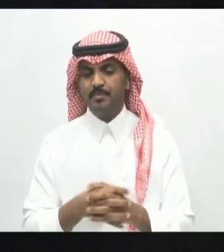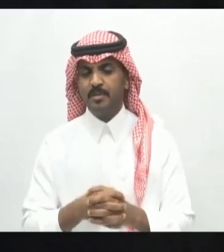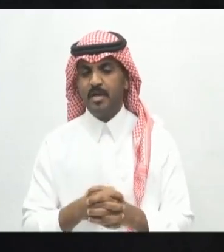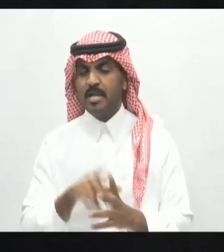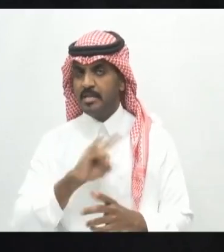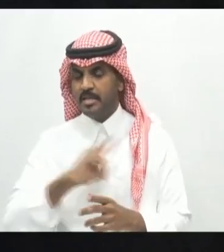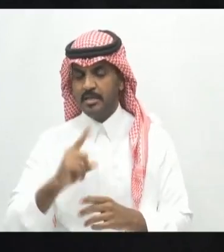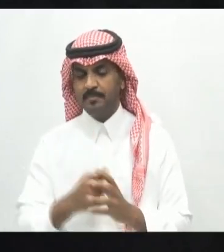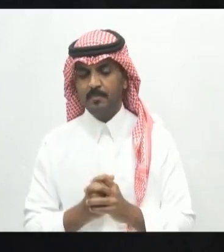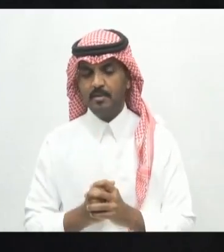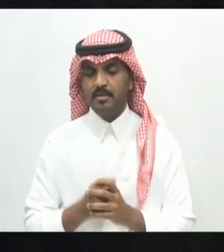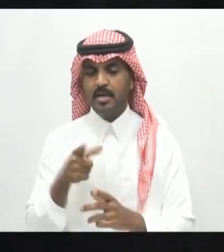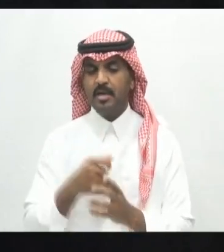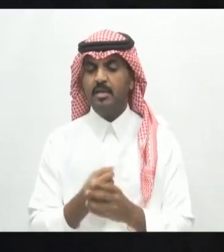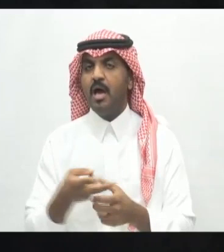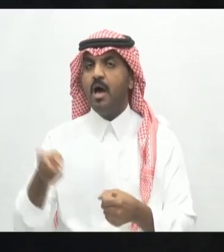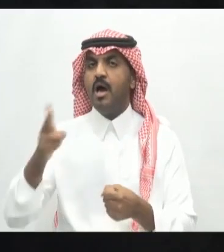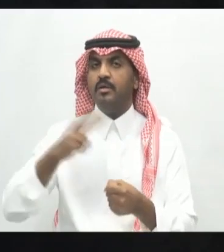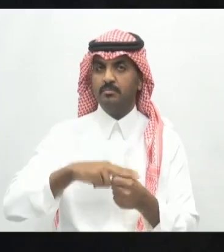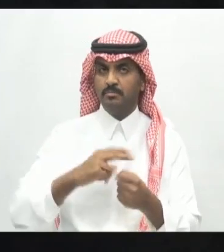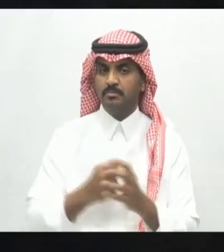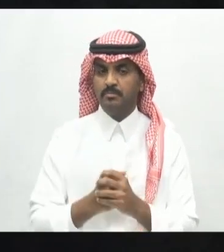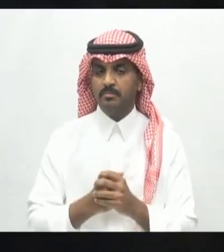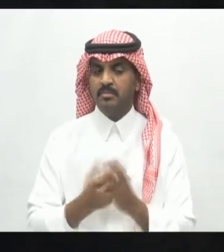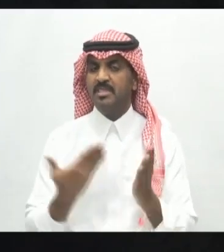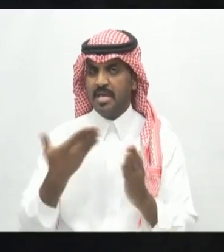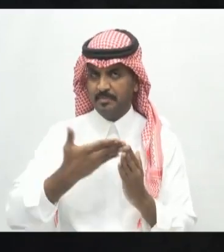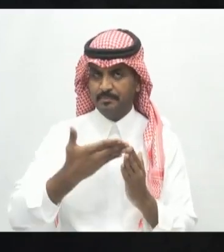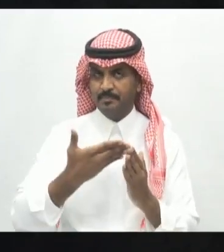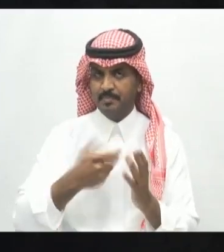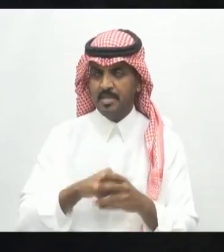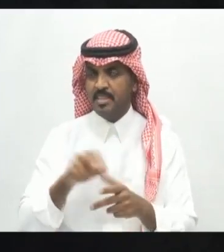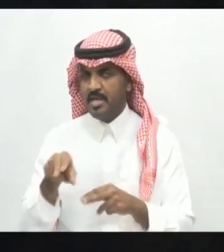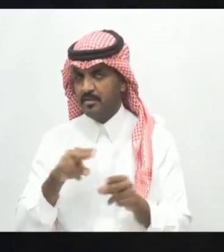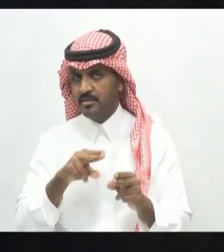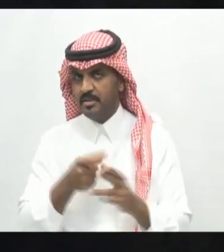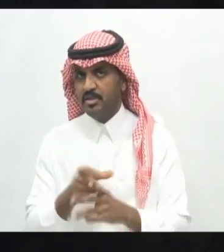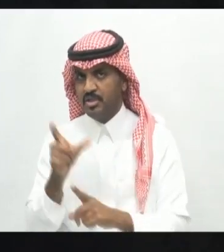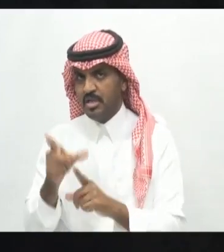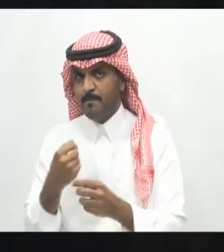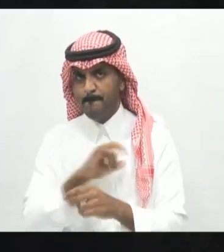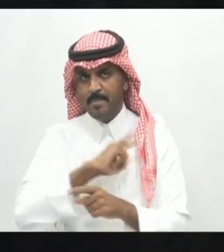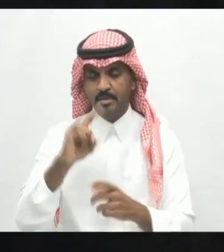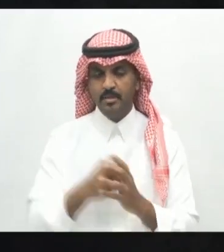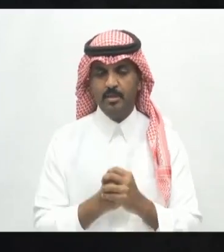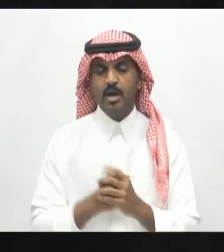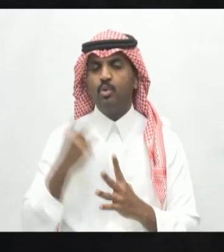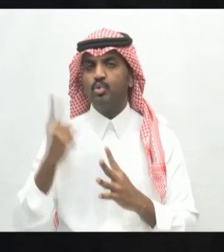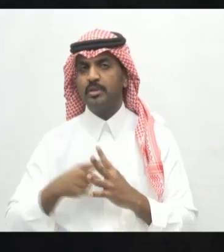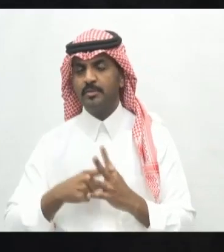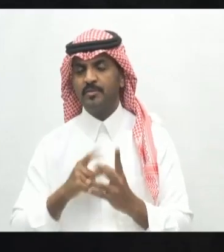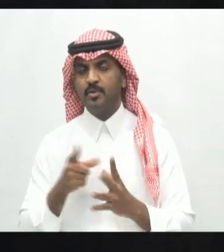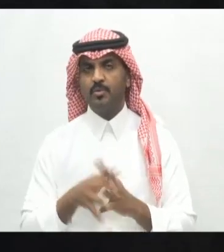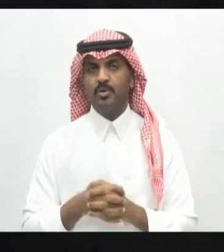النهي اذا كان عائدا الى ذات الامر ذات المنهي عنه او الى شرطه